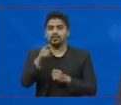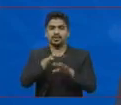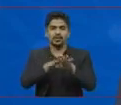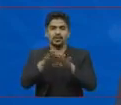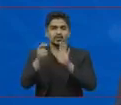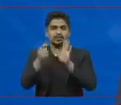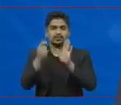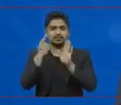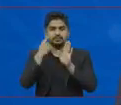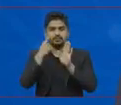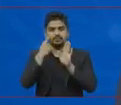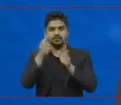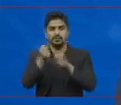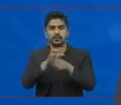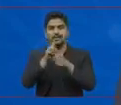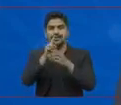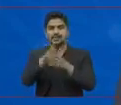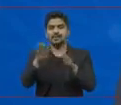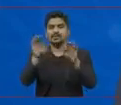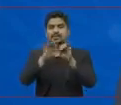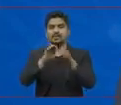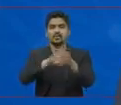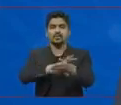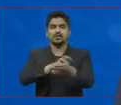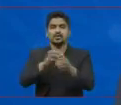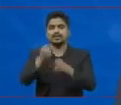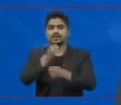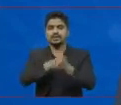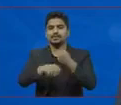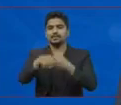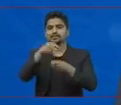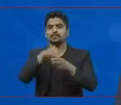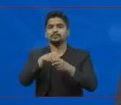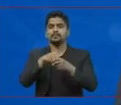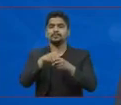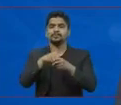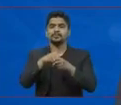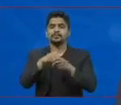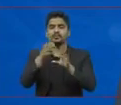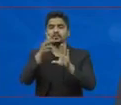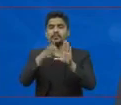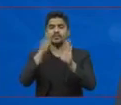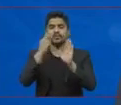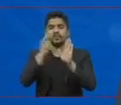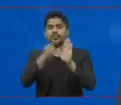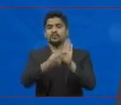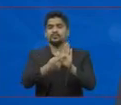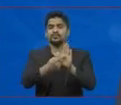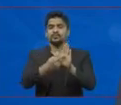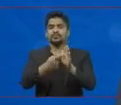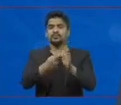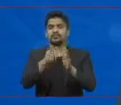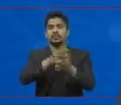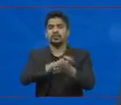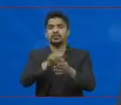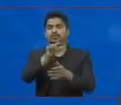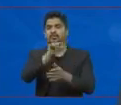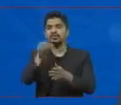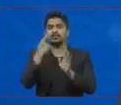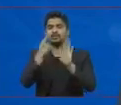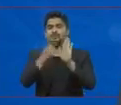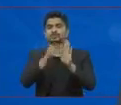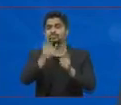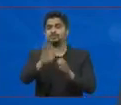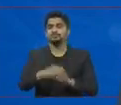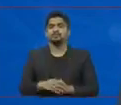यहाँहरू समक्ष कोभिड-19 सम्बन्धी प्रदेशका गतिविधि समेटिएको भिडियो रिपोर्ट प्रदेश सवाल प्रस्तुत गर्दैछौँ।